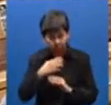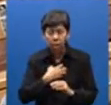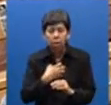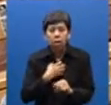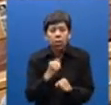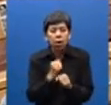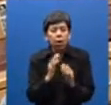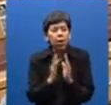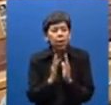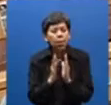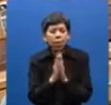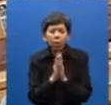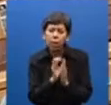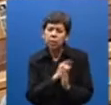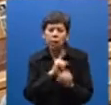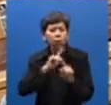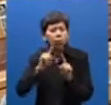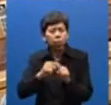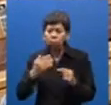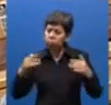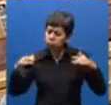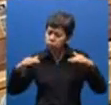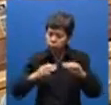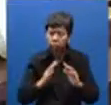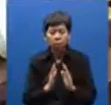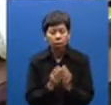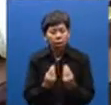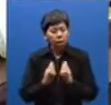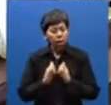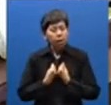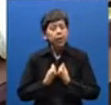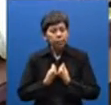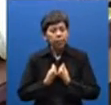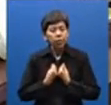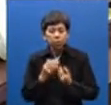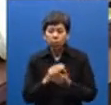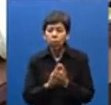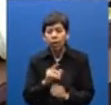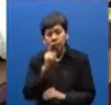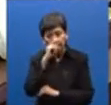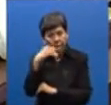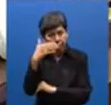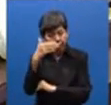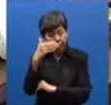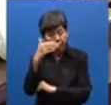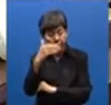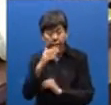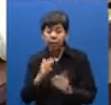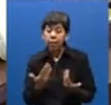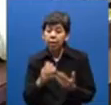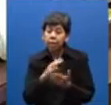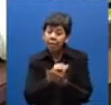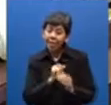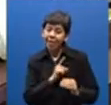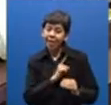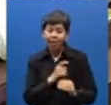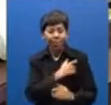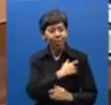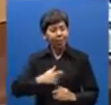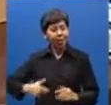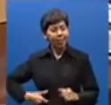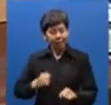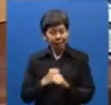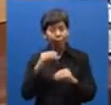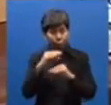ให้พระพุทธศาสนาได้เป็นศูนย์รวมในการสร้างความมั่นคงให้กับสถาบันชาติศาสนาพระมหากษัตริย์พร้อมเปิดโครงการถวาย